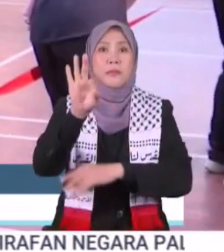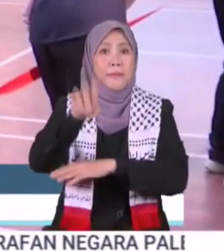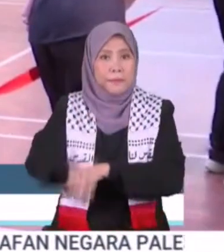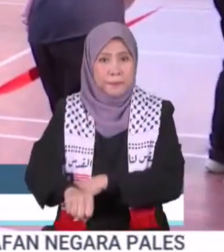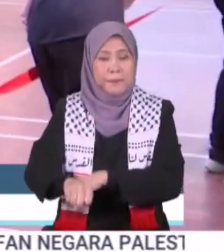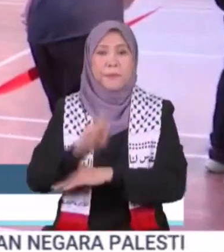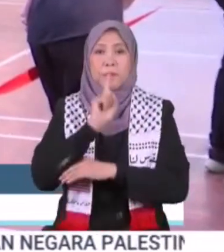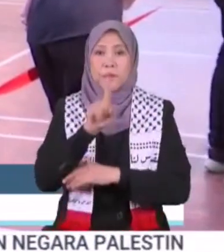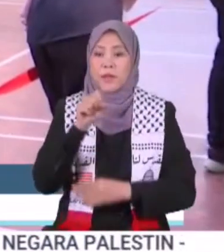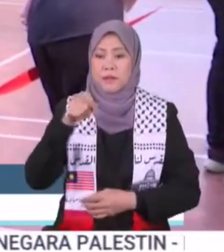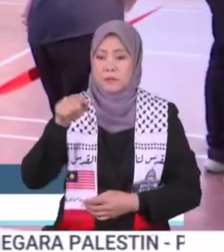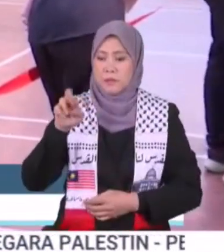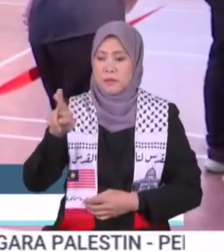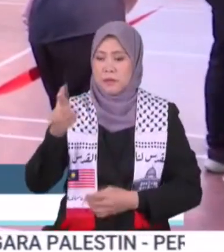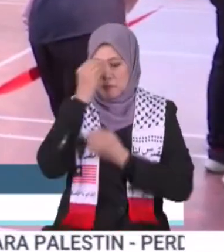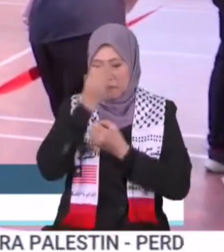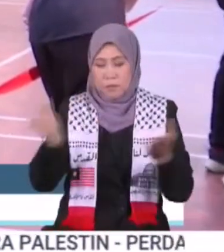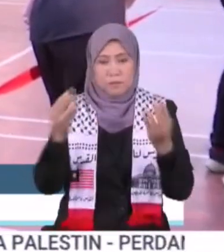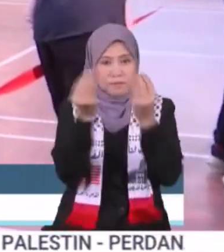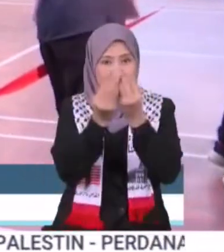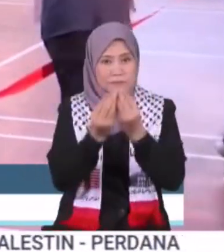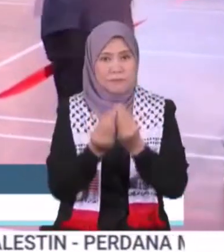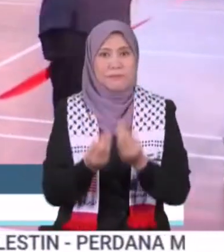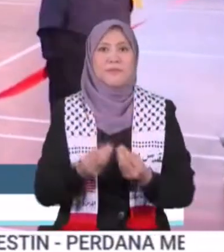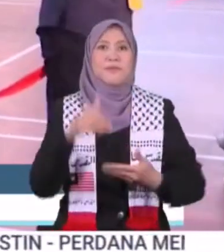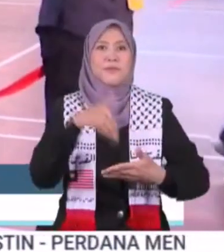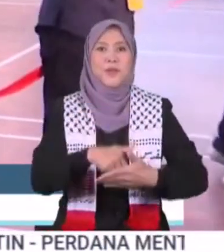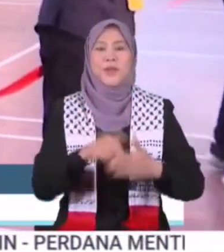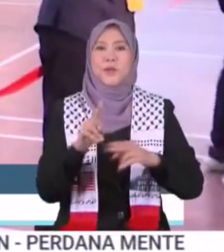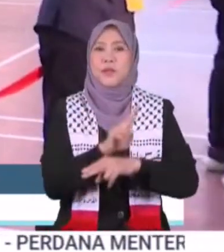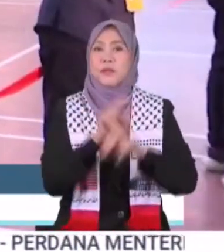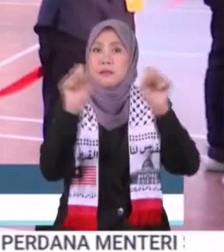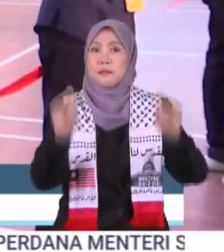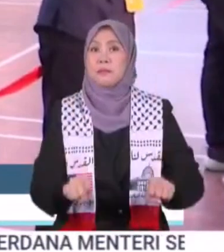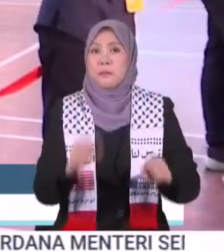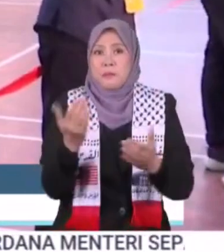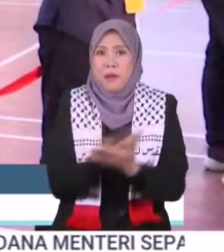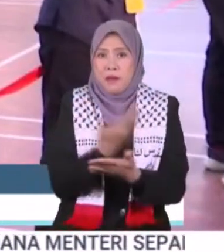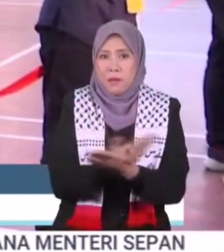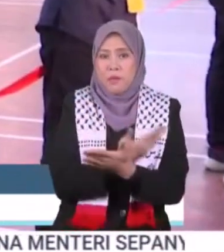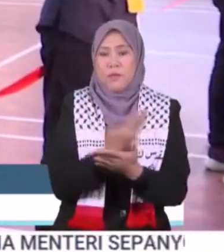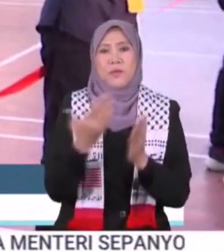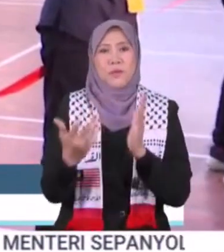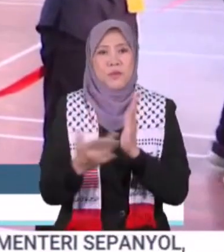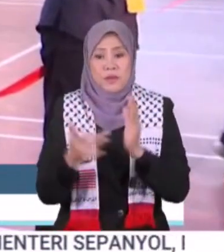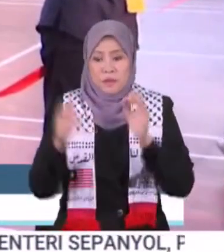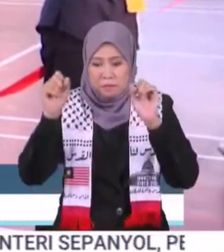SPR memaklumkan proses pemiraan akan menggunakan sistem baru yang membolehkan